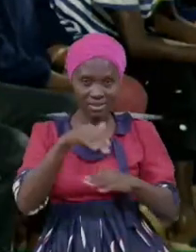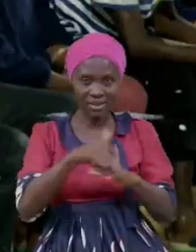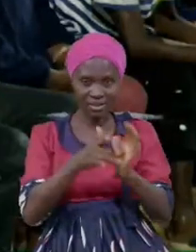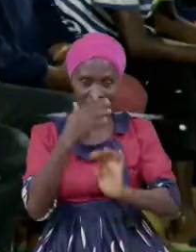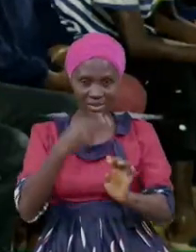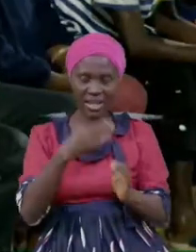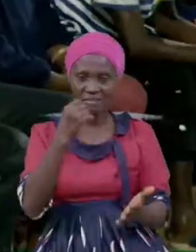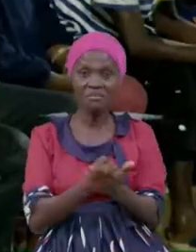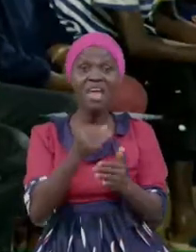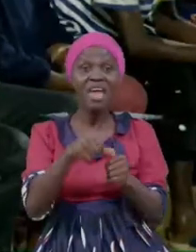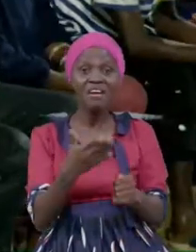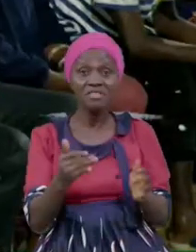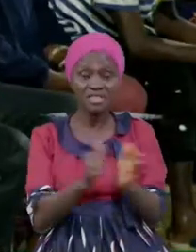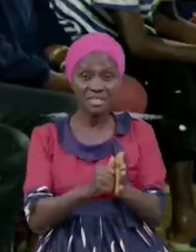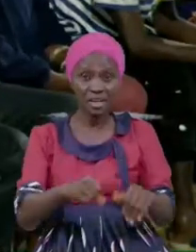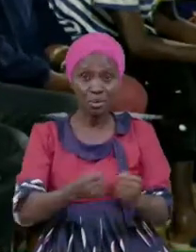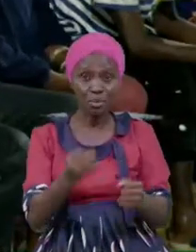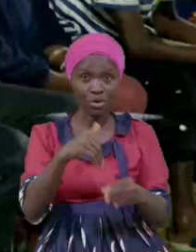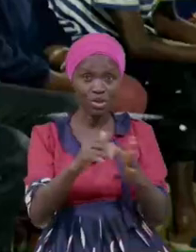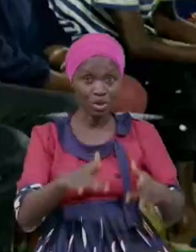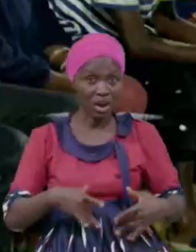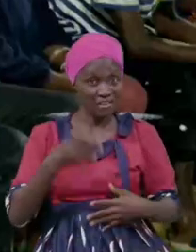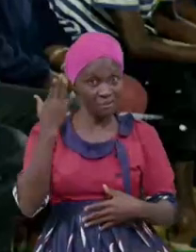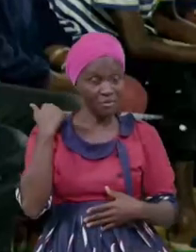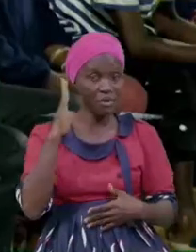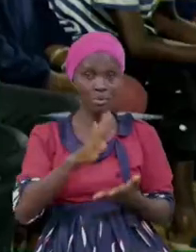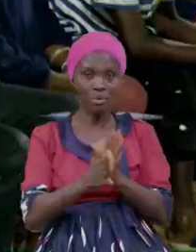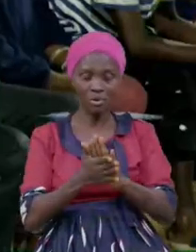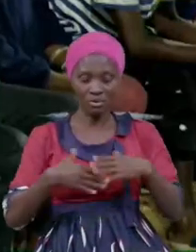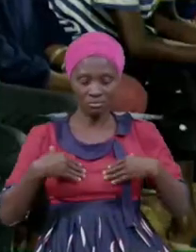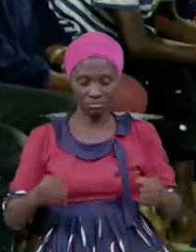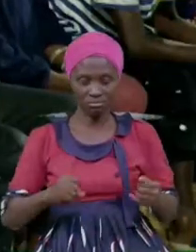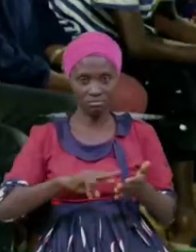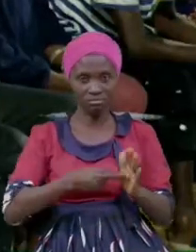est brisé de ta vie sera corrigé ce soir.